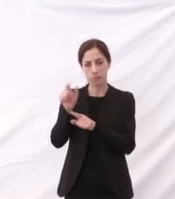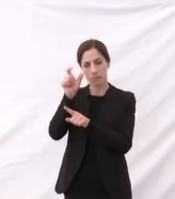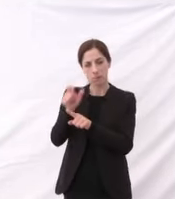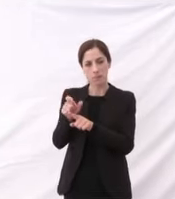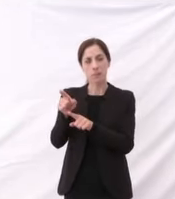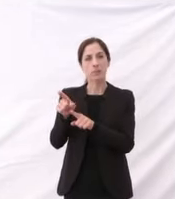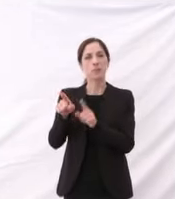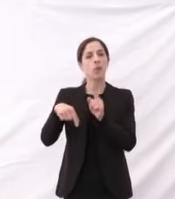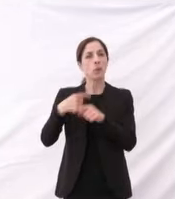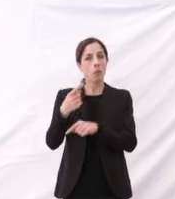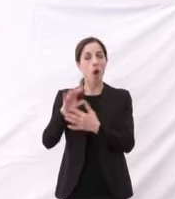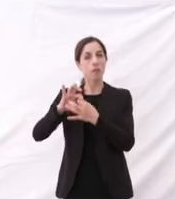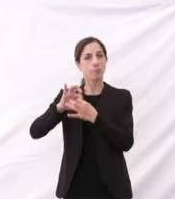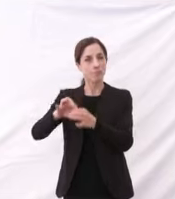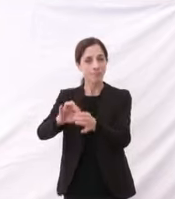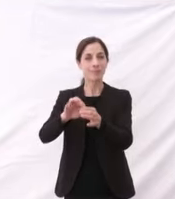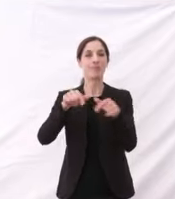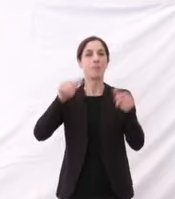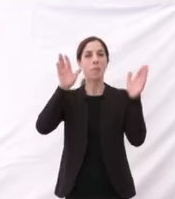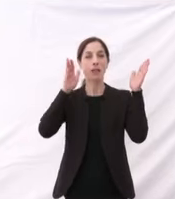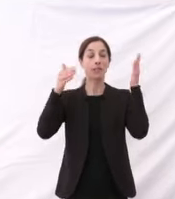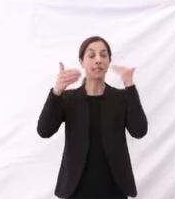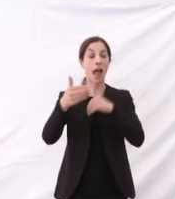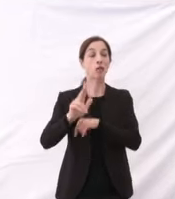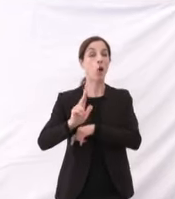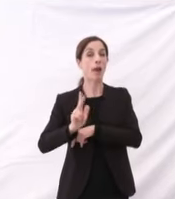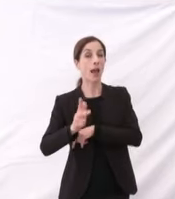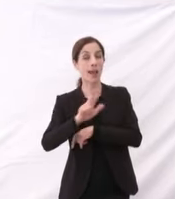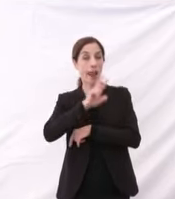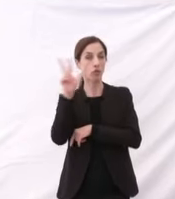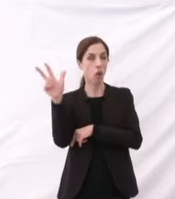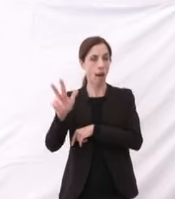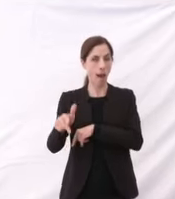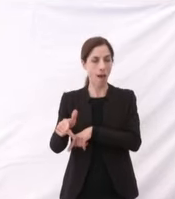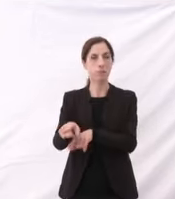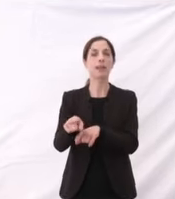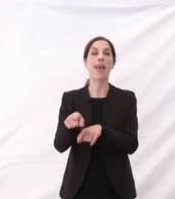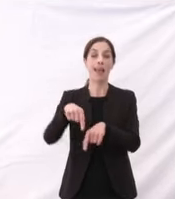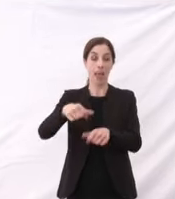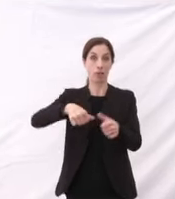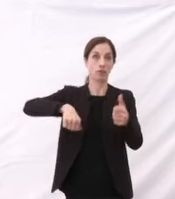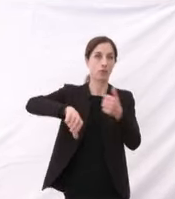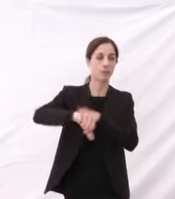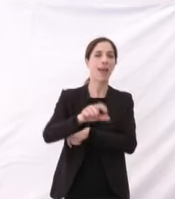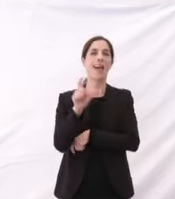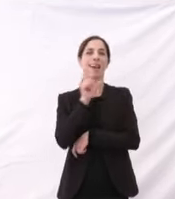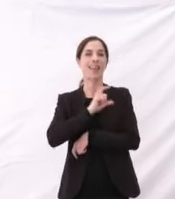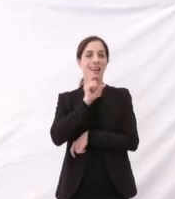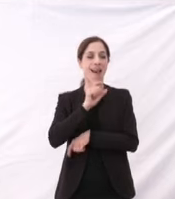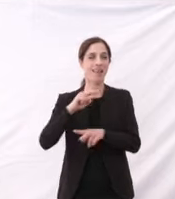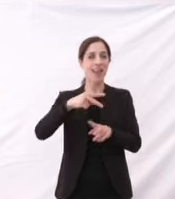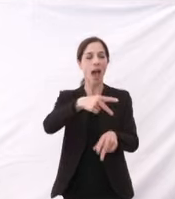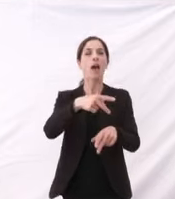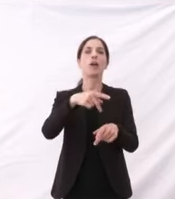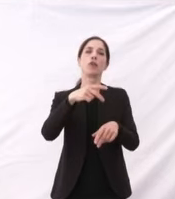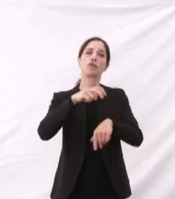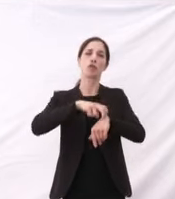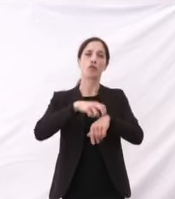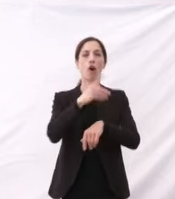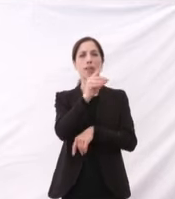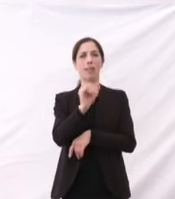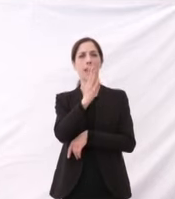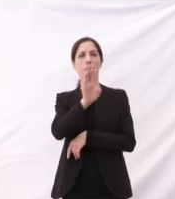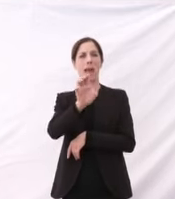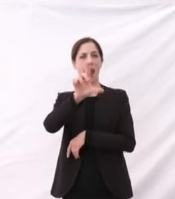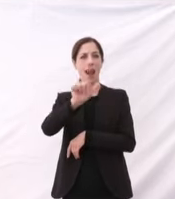un magistrato Reggio Calabria, oggi a Catania, il dottor Di Bella, da altri magistrati, e